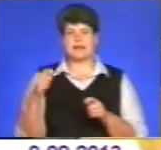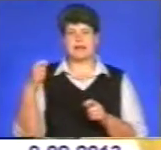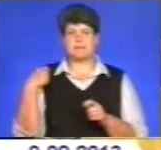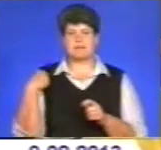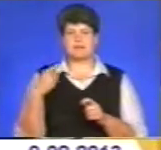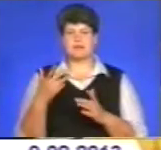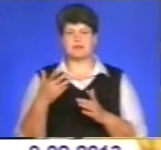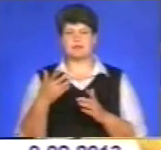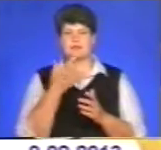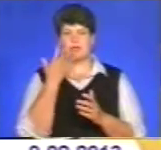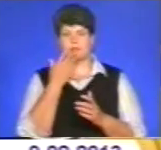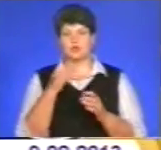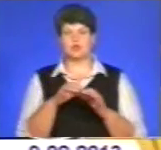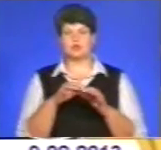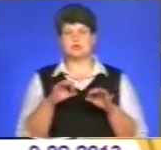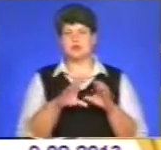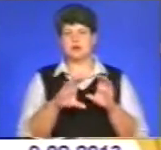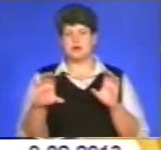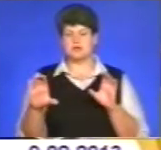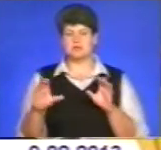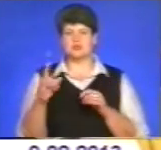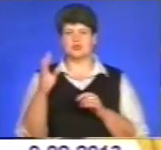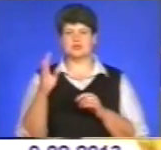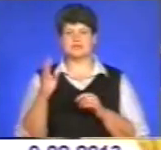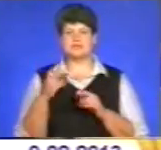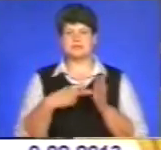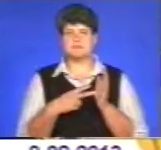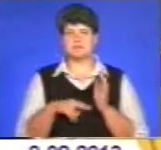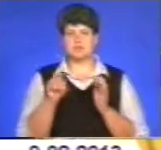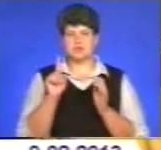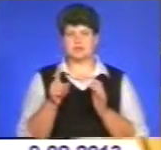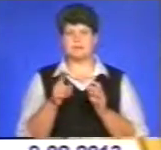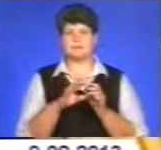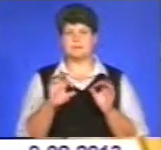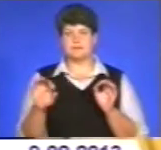теплотрас, з них магістральних 471 кілометр і вже замінено